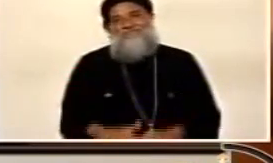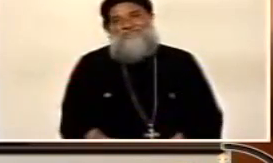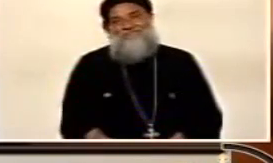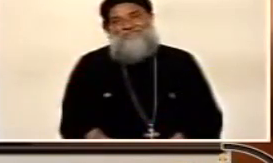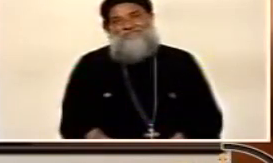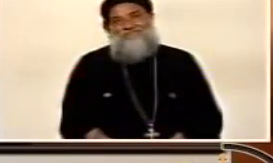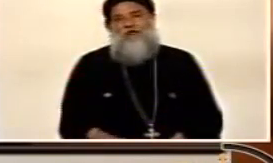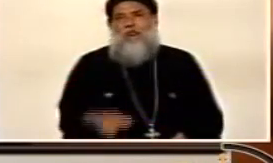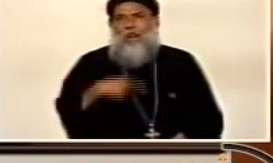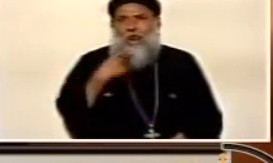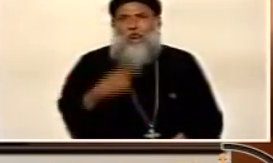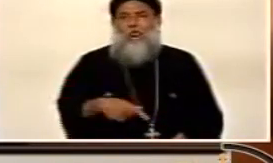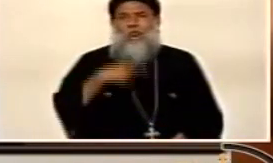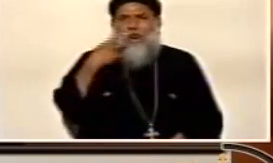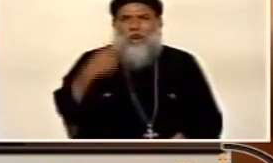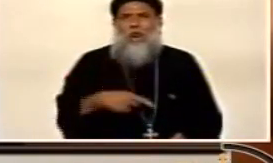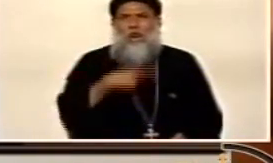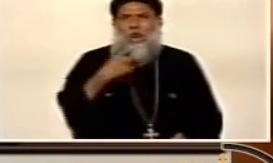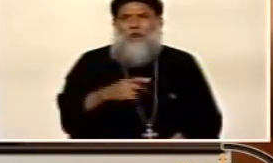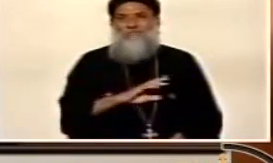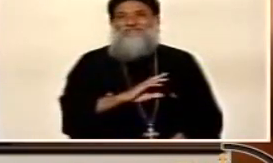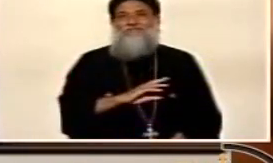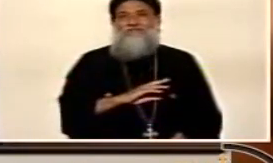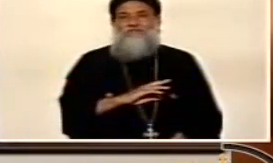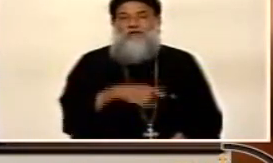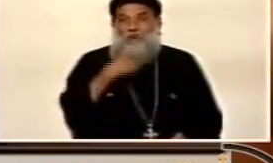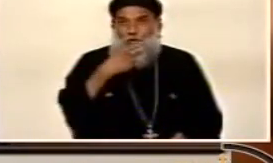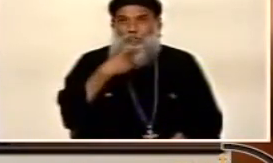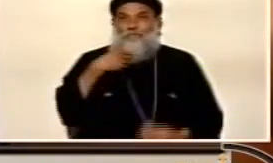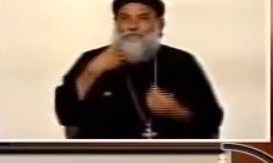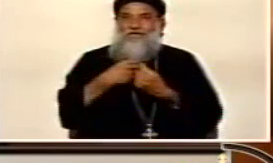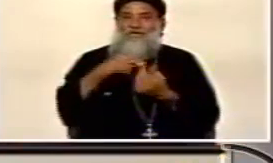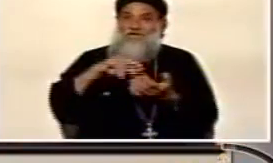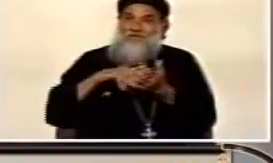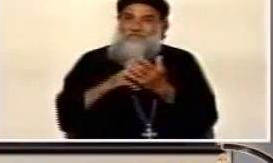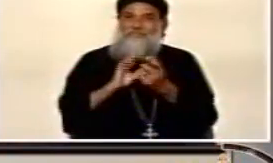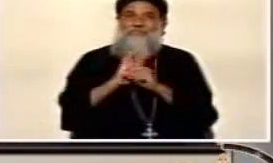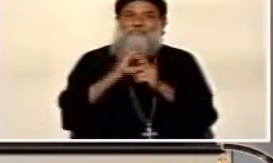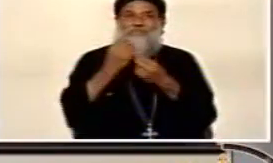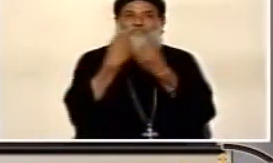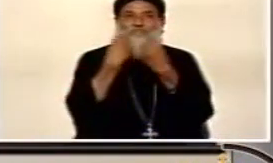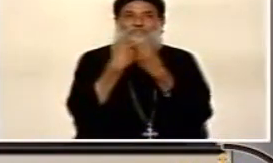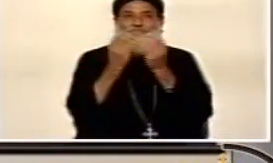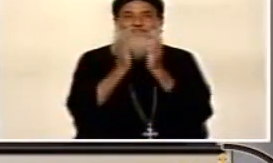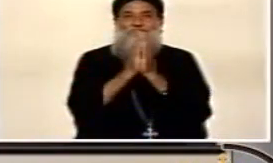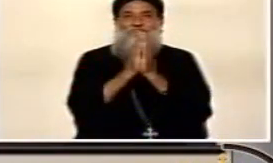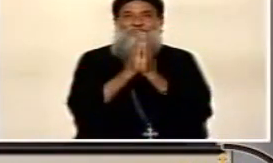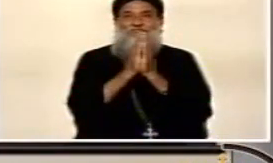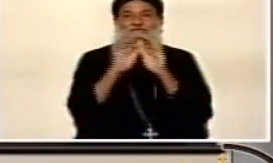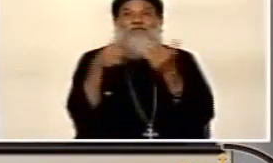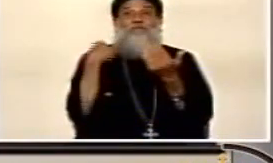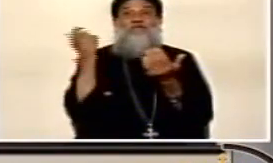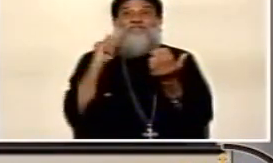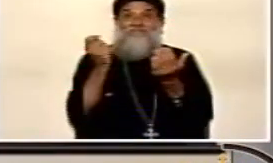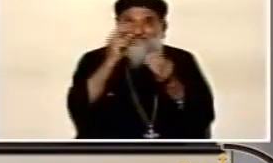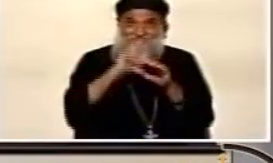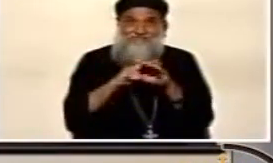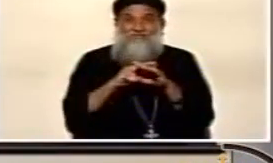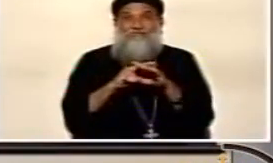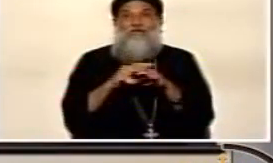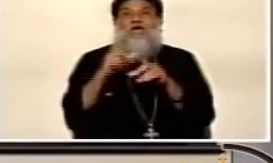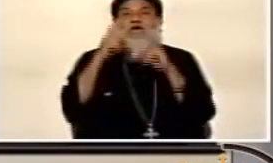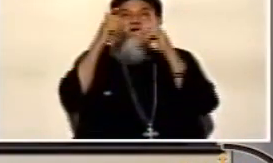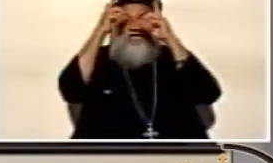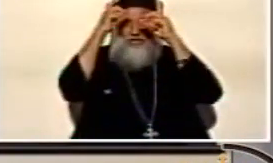فرق بين أنا أقول وإن أنا أعمل. طبعا سيدنا، بقي آيتين يا سيدنا في الإنجيل، كونوا